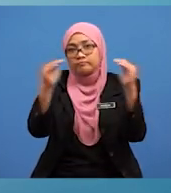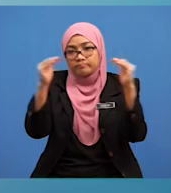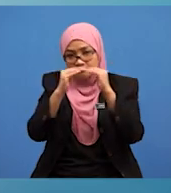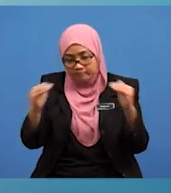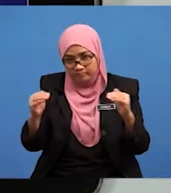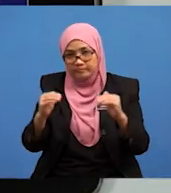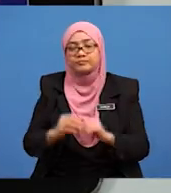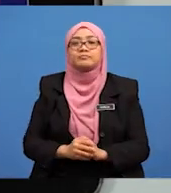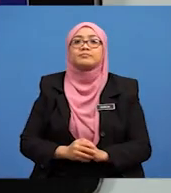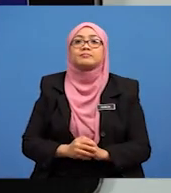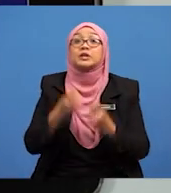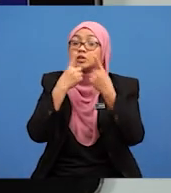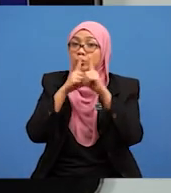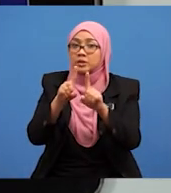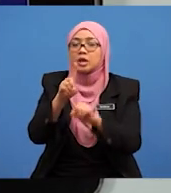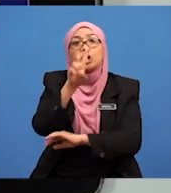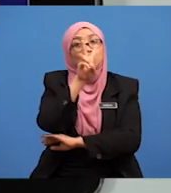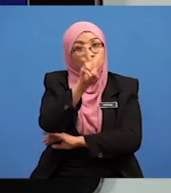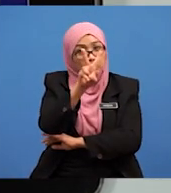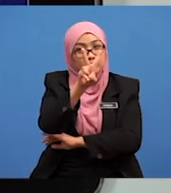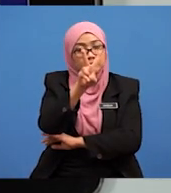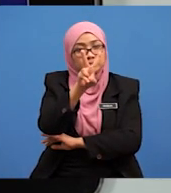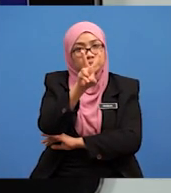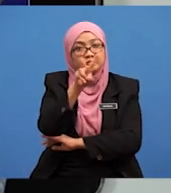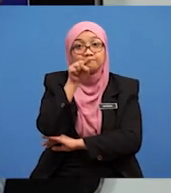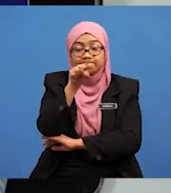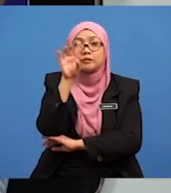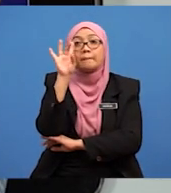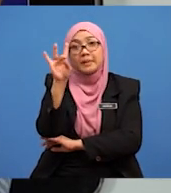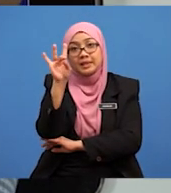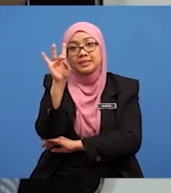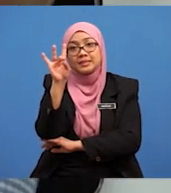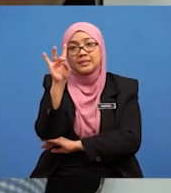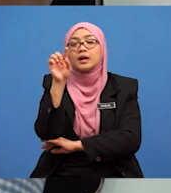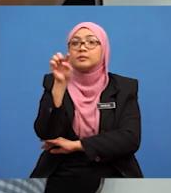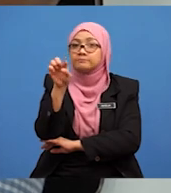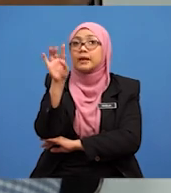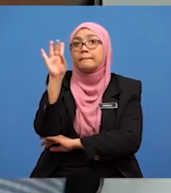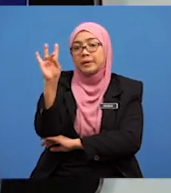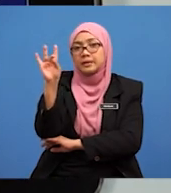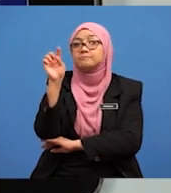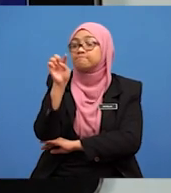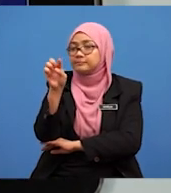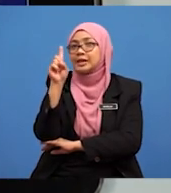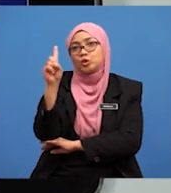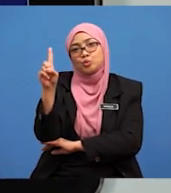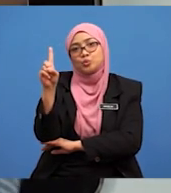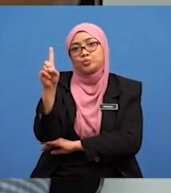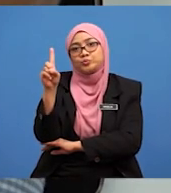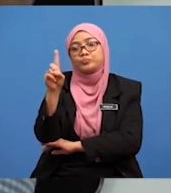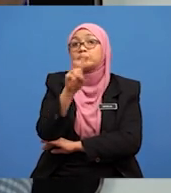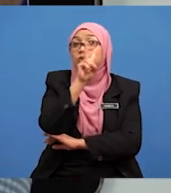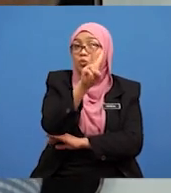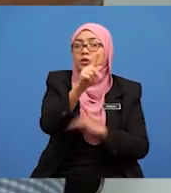Jawapannya ialah 2, 8, 8, 1. 2 campur